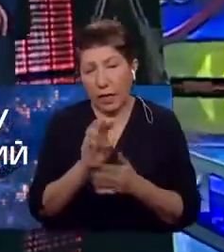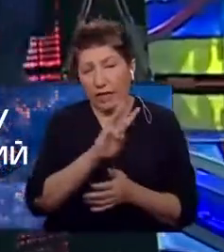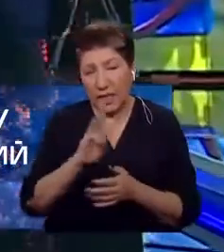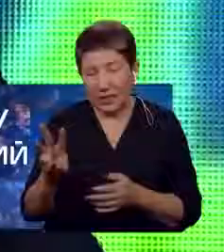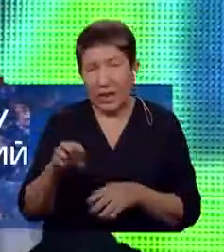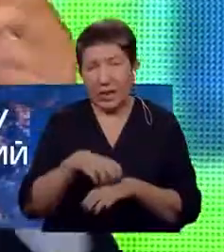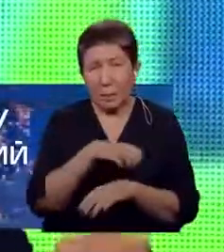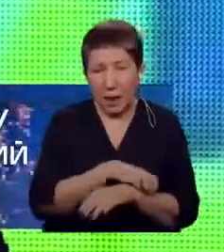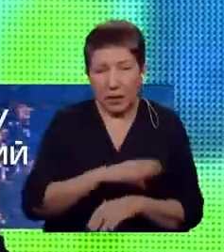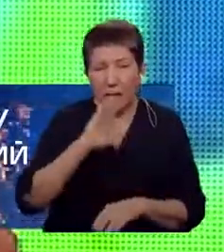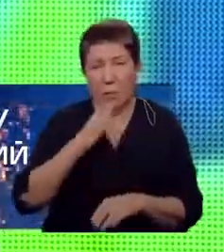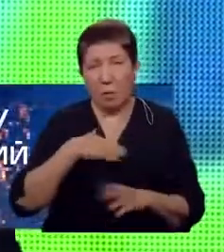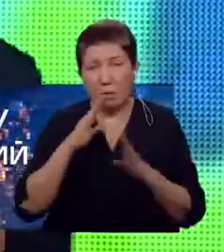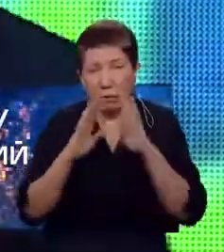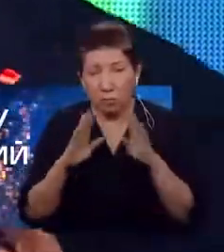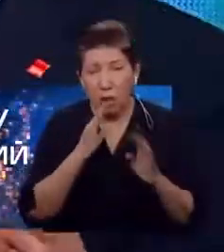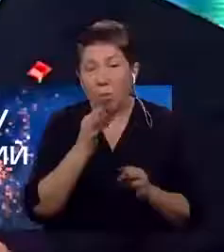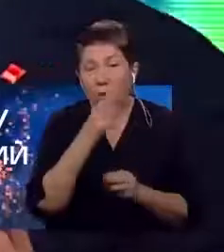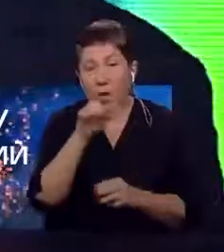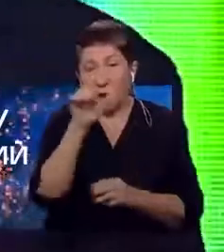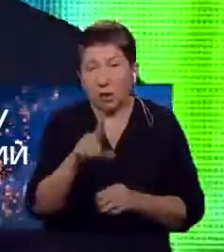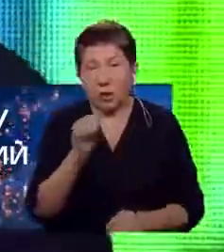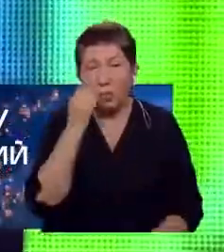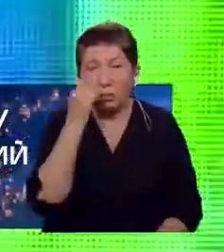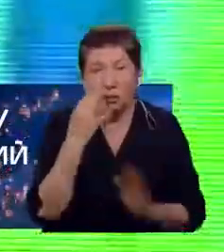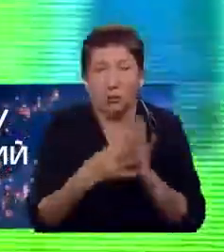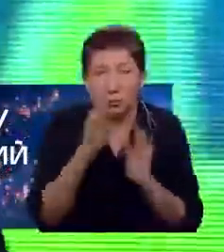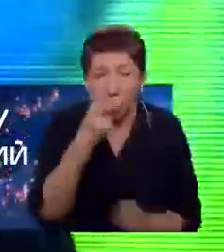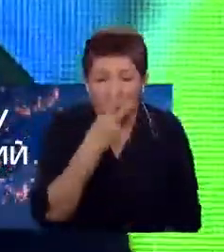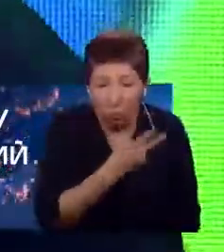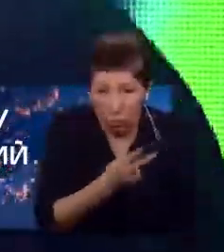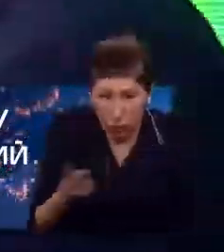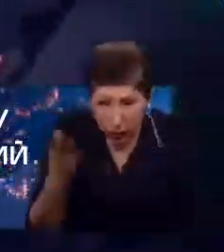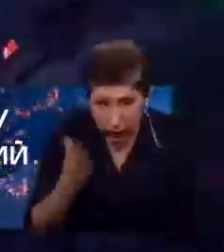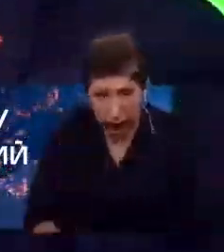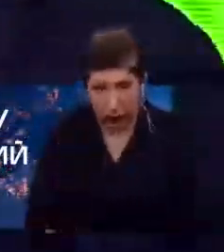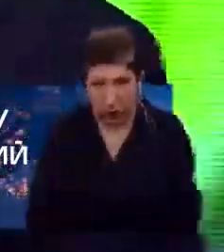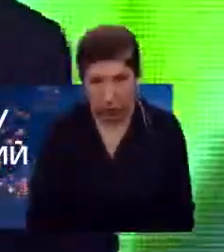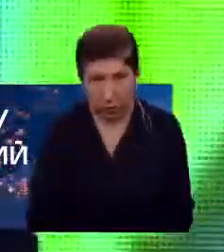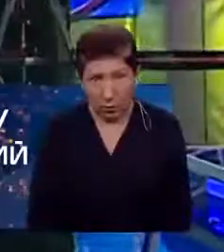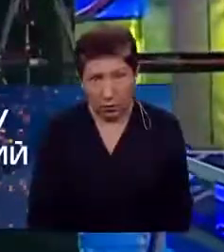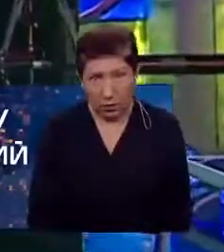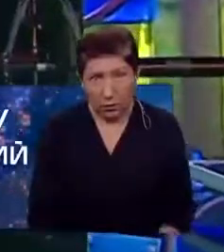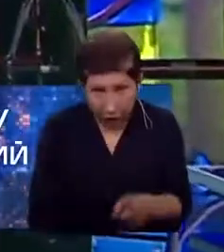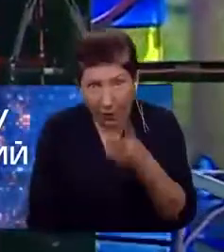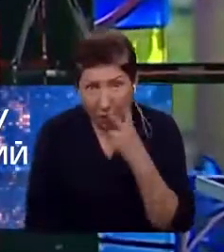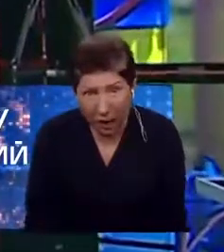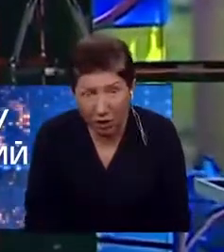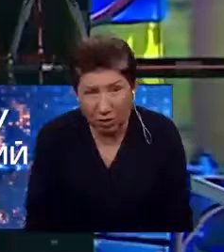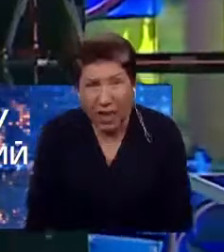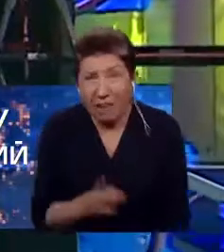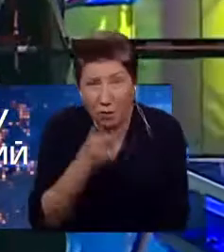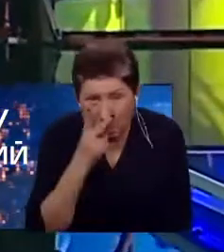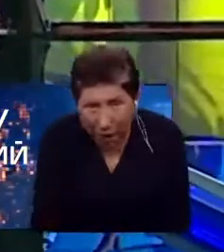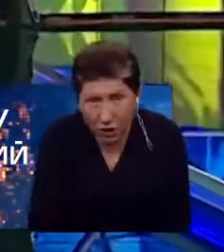моєї партії, на моєму Фейсбуці, будь-яка людина, навіть бабуся 90 років, може прочитати це. Чуєте? Розумієте? Можете абсолютно